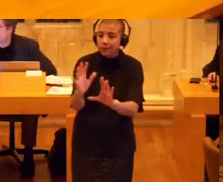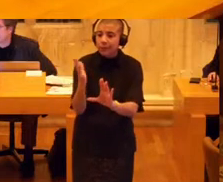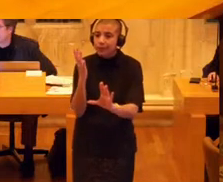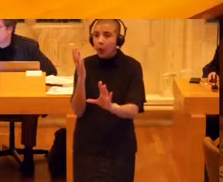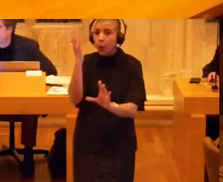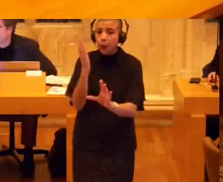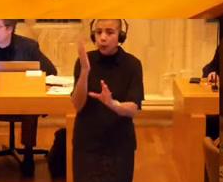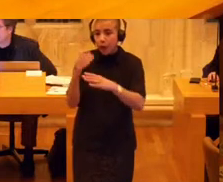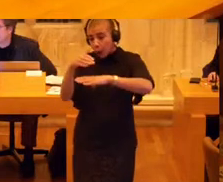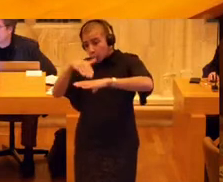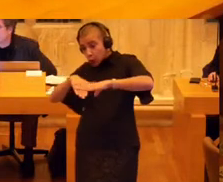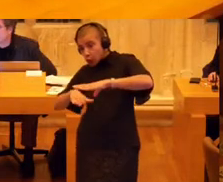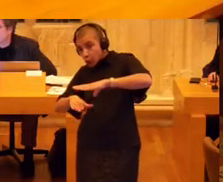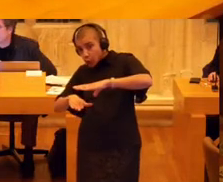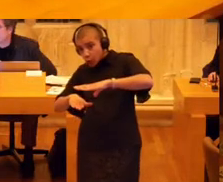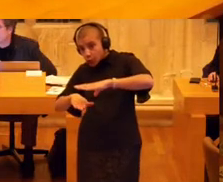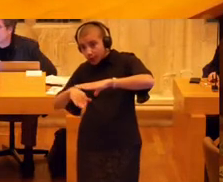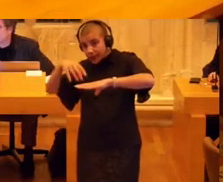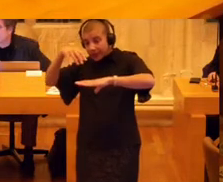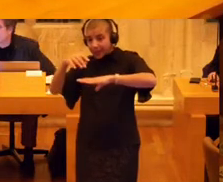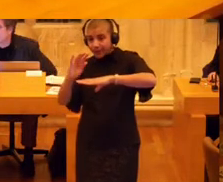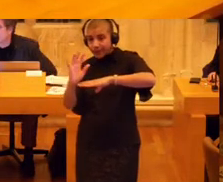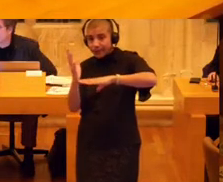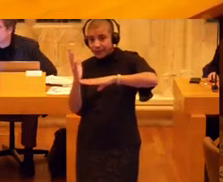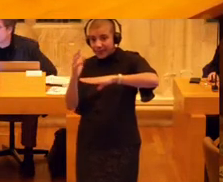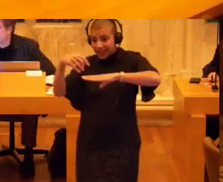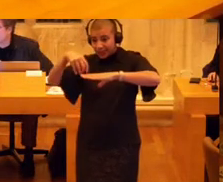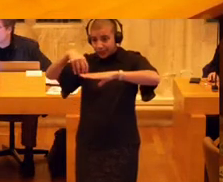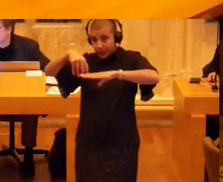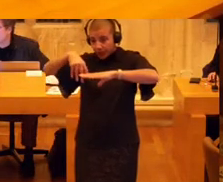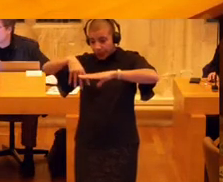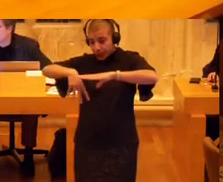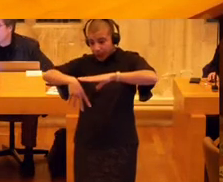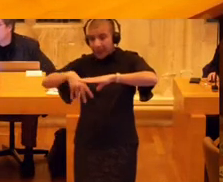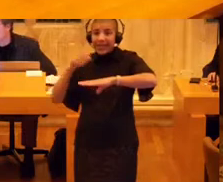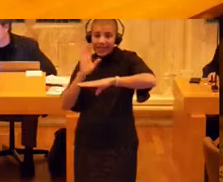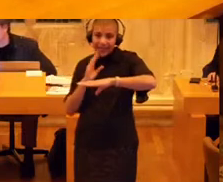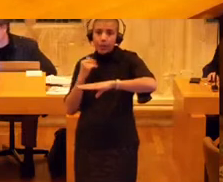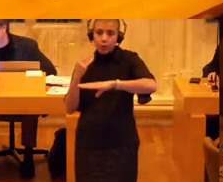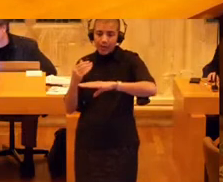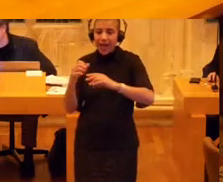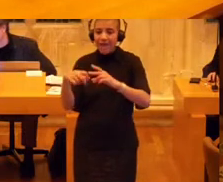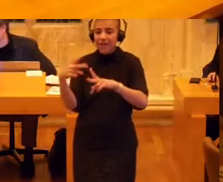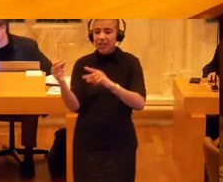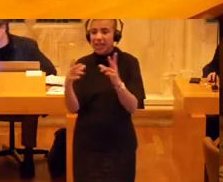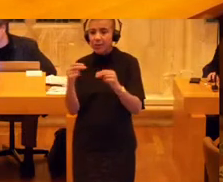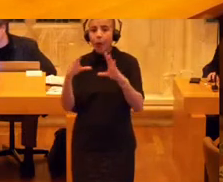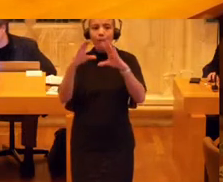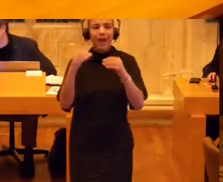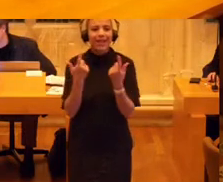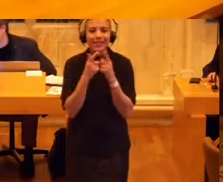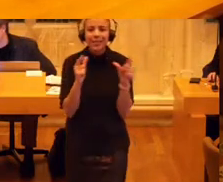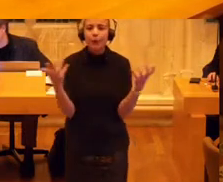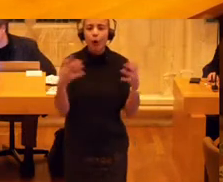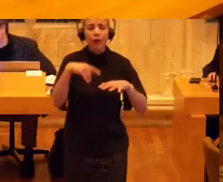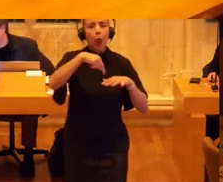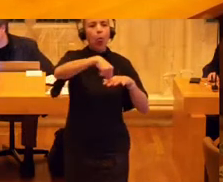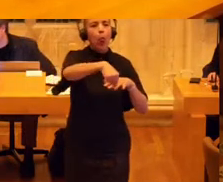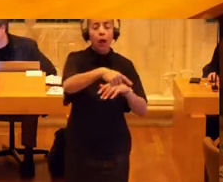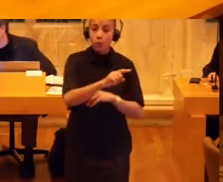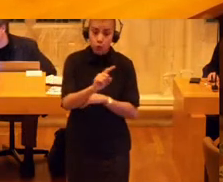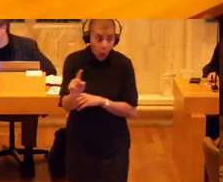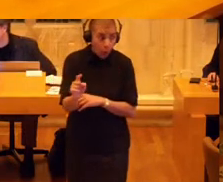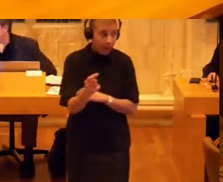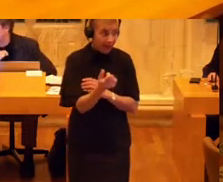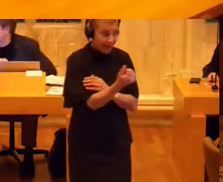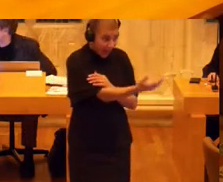souterrain qui permet aux racines de se développer. Et donc, on ne met pas forcément la végétation n'importe où, on la met aussi, et sur le plan, c'est indiqué la fosse d'arbres, dans